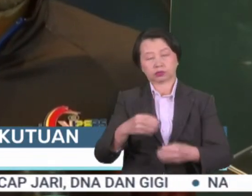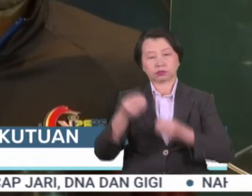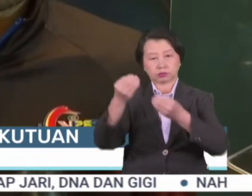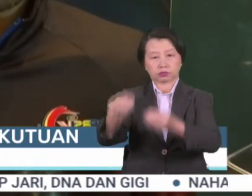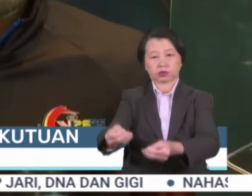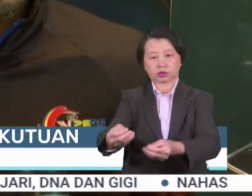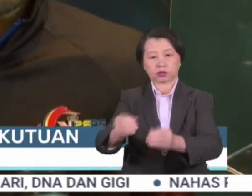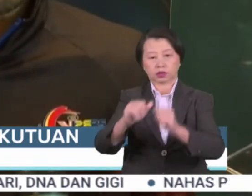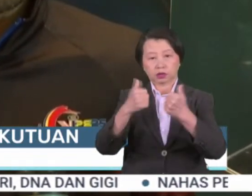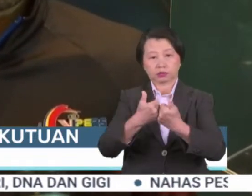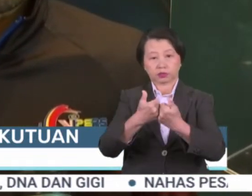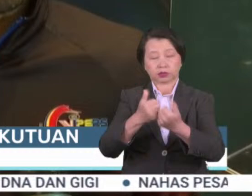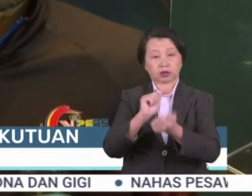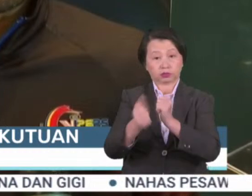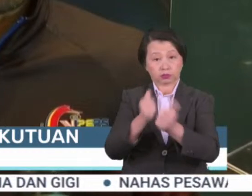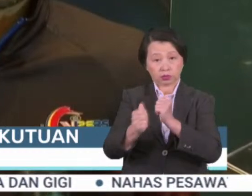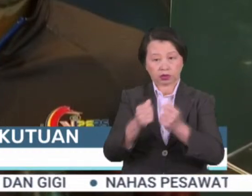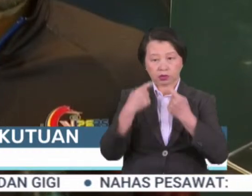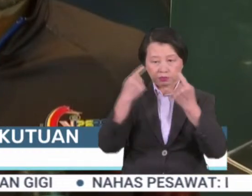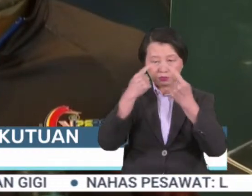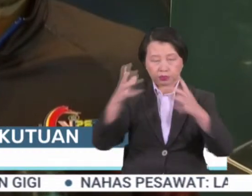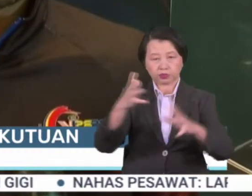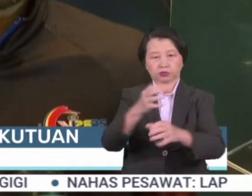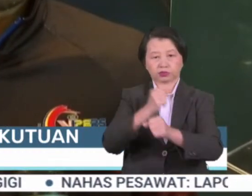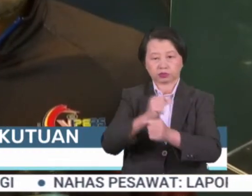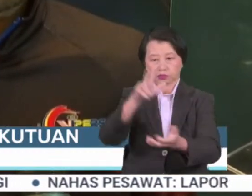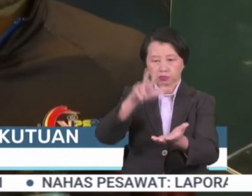kepada persatuan sukan yang